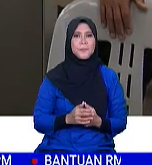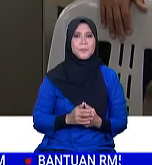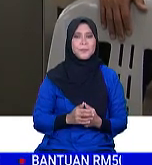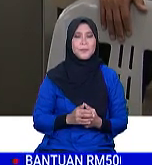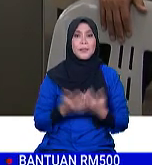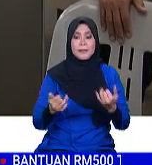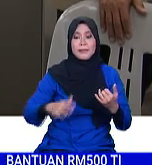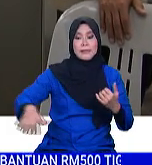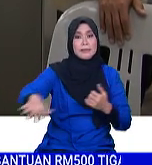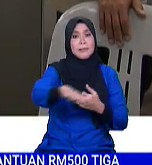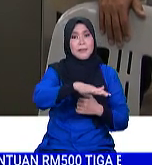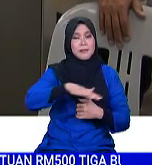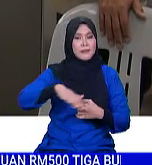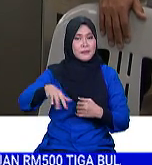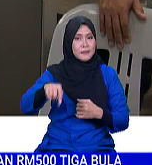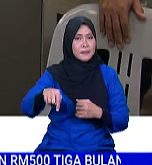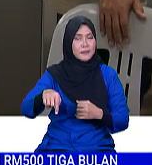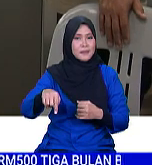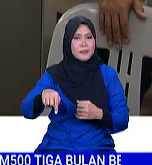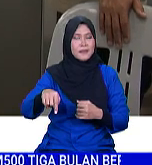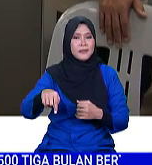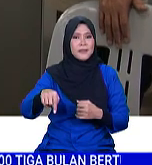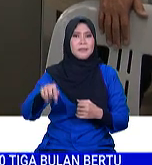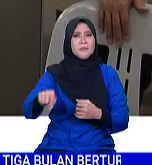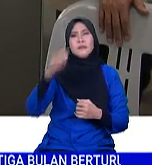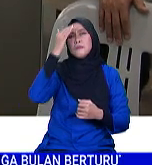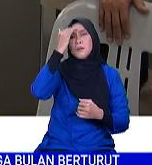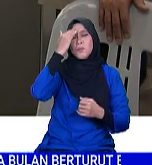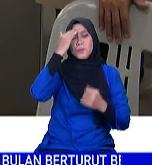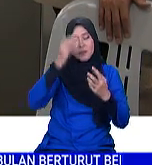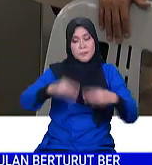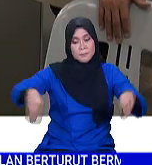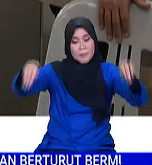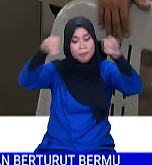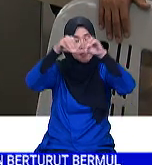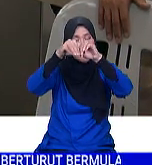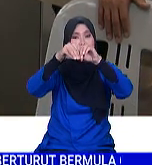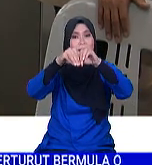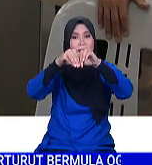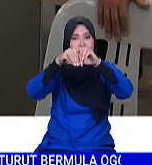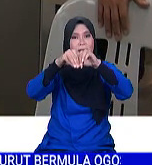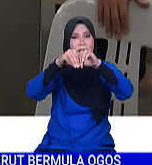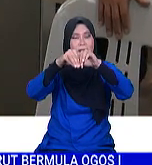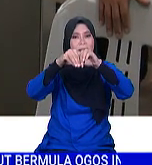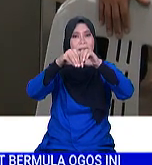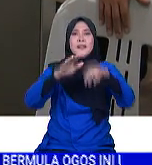di sekitar dia ni, bila dia tahu ada di masjid ni, dia